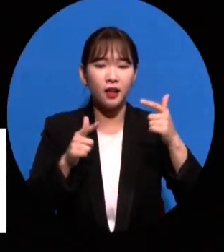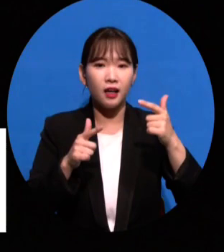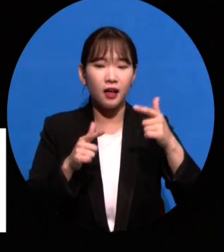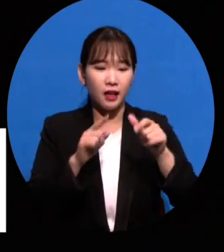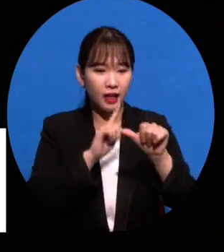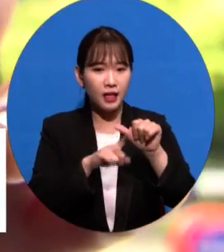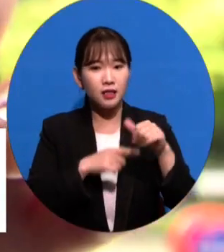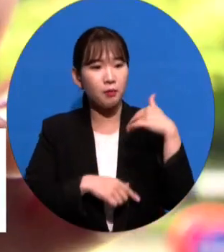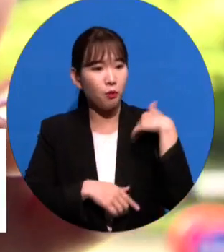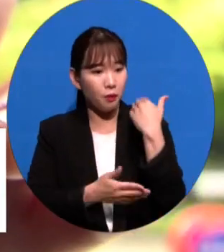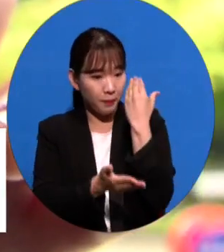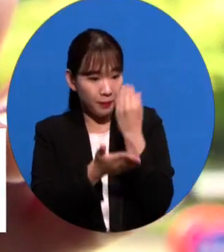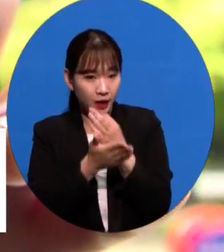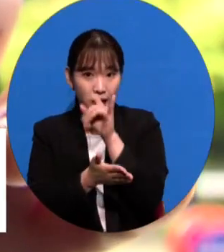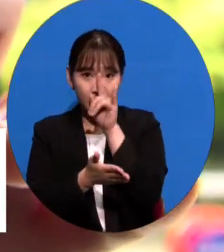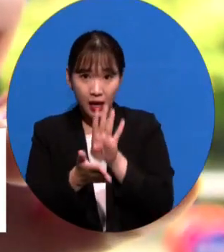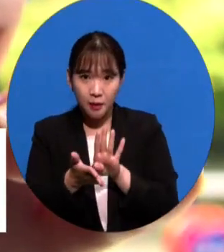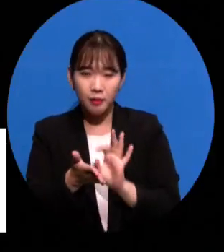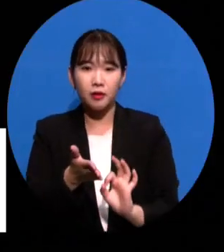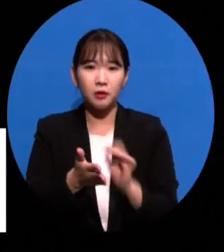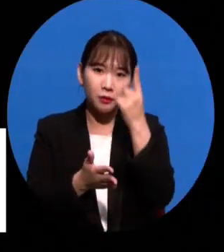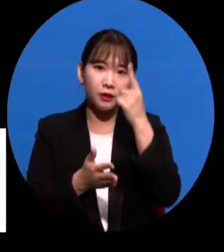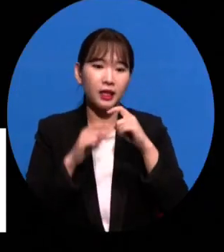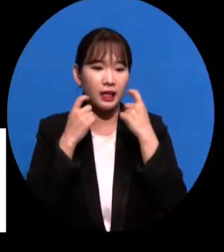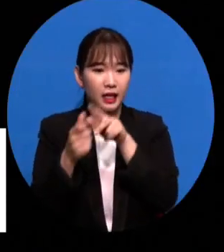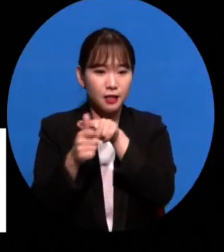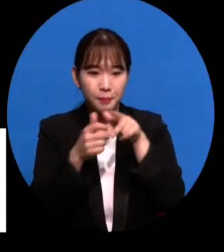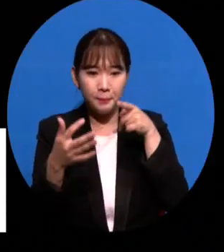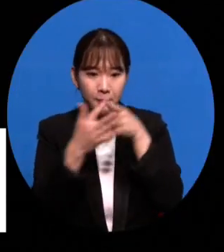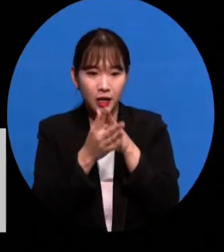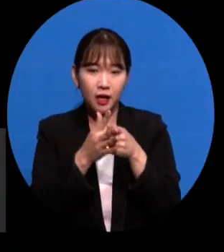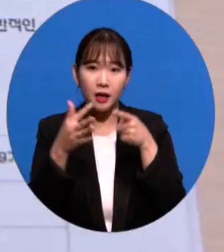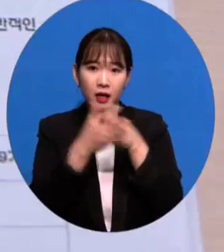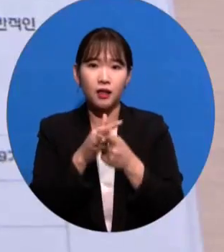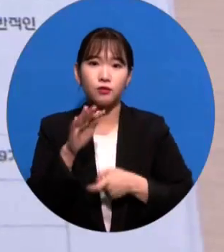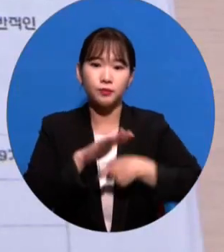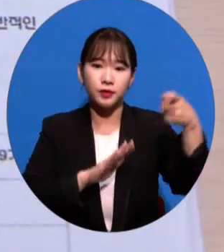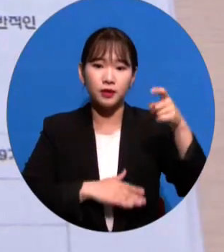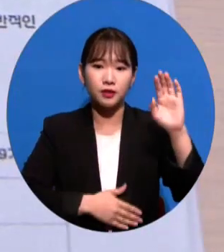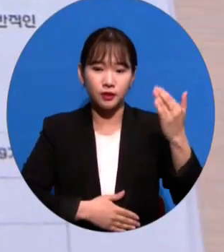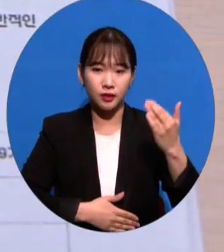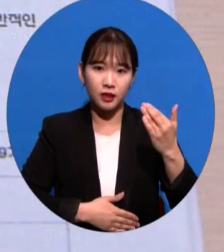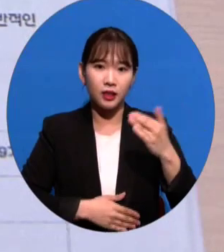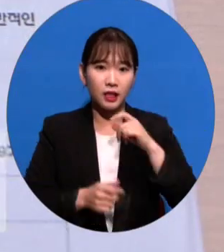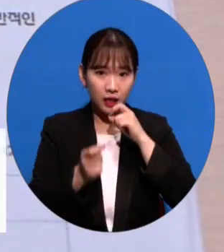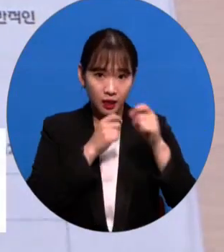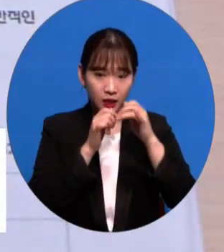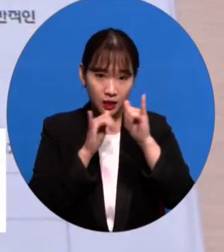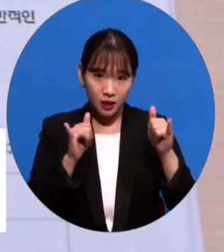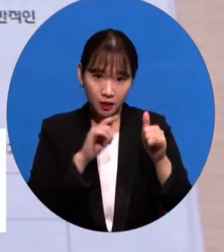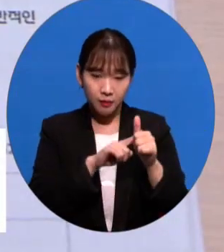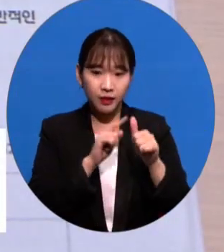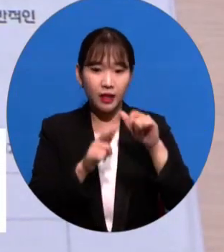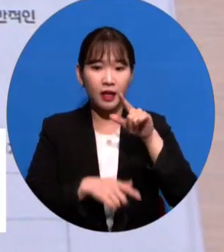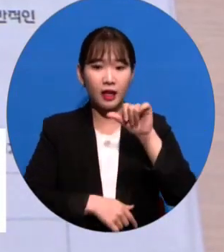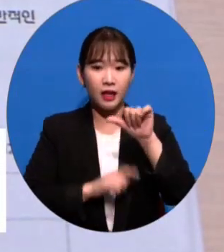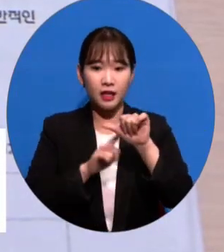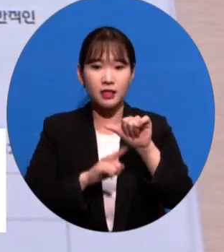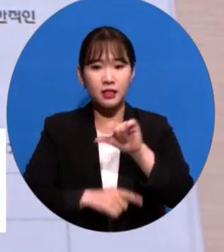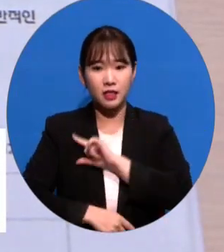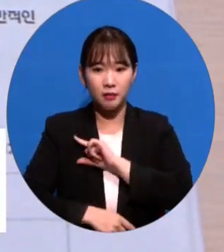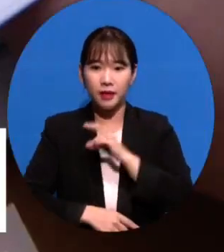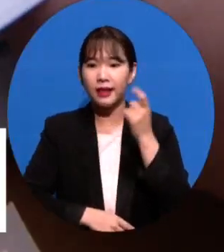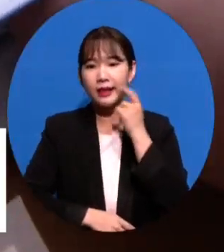A씨가 모르고 다운받은 악성 앱을 통해 개인정보가 유출됐습니다. 사기범은 A씨의 명의로 가짜